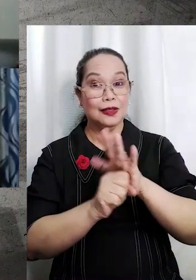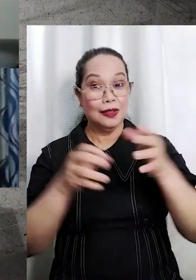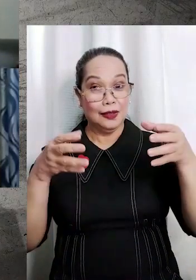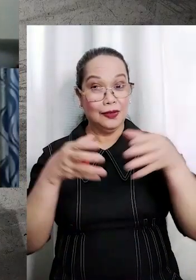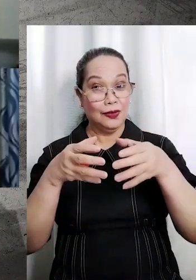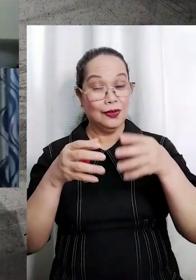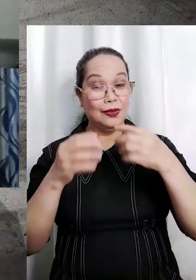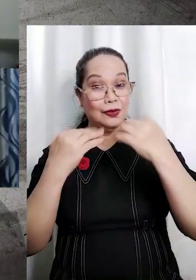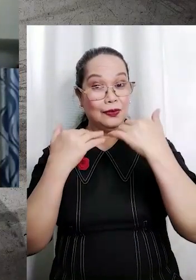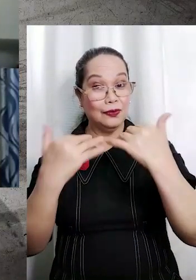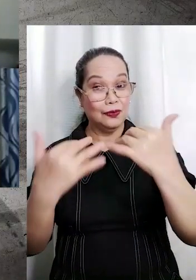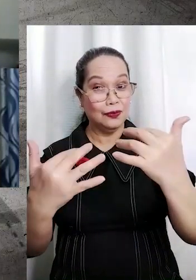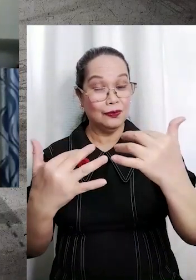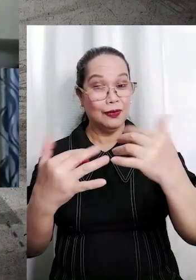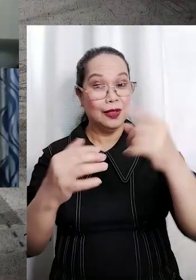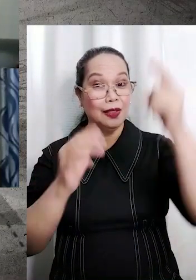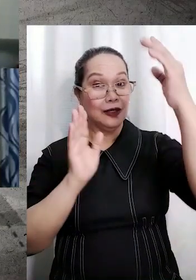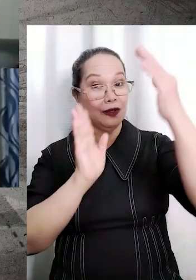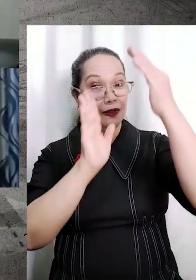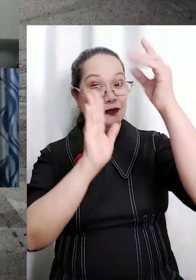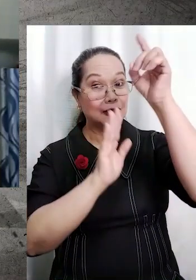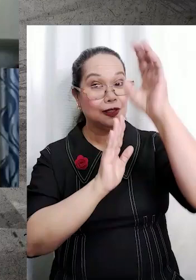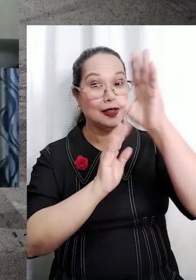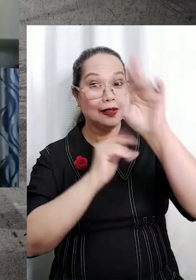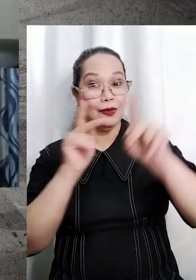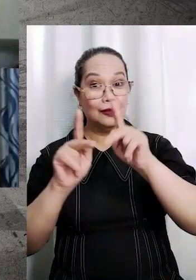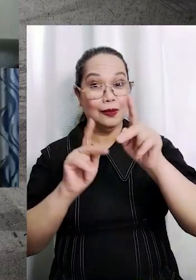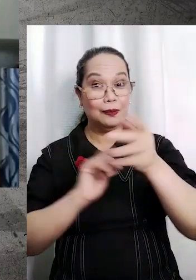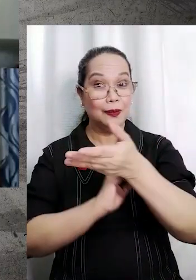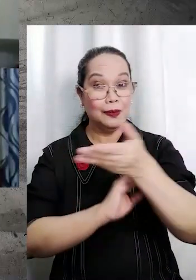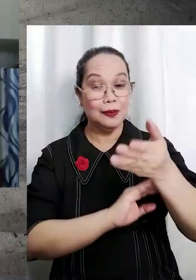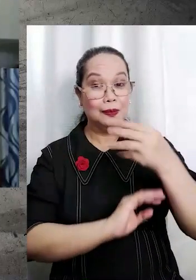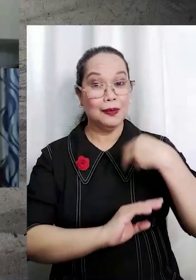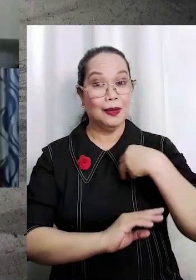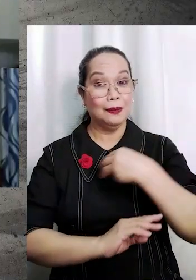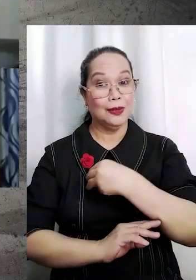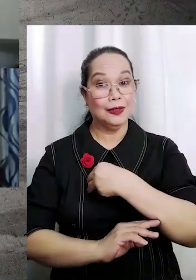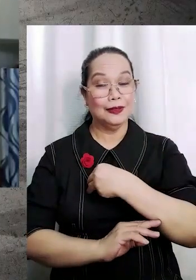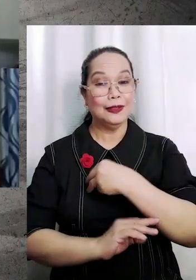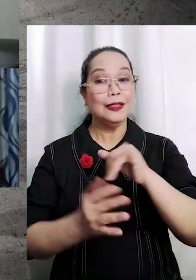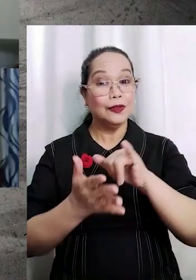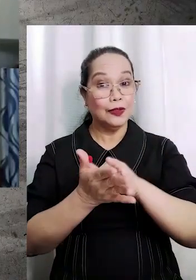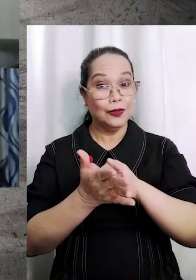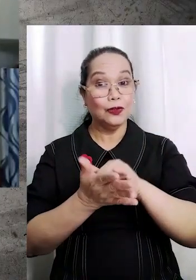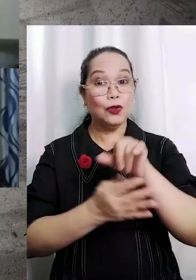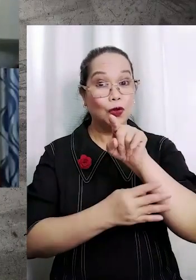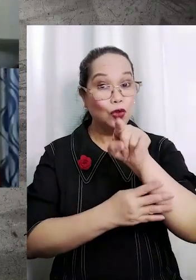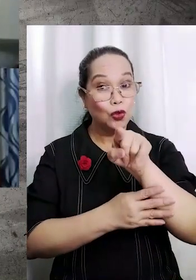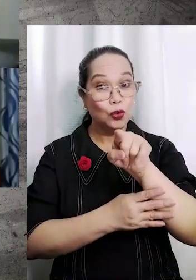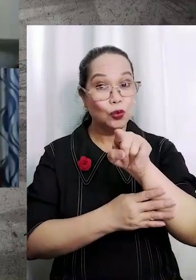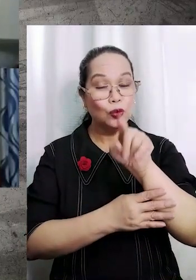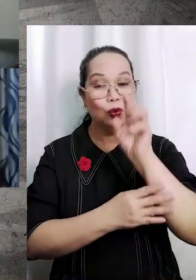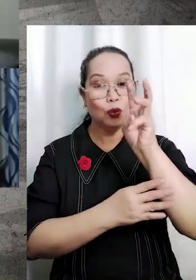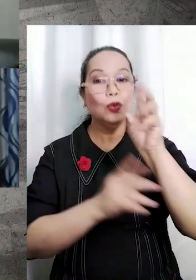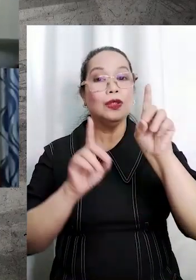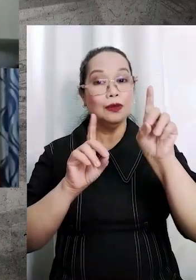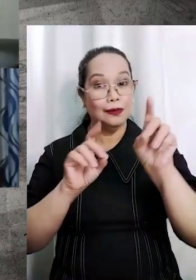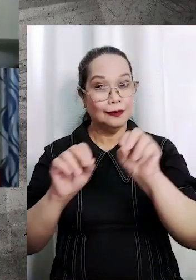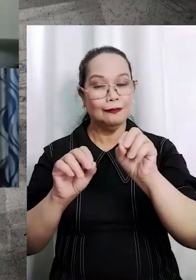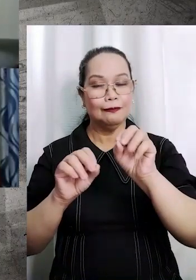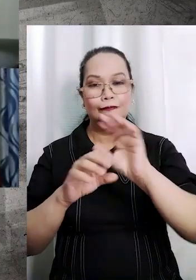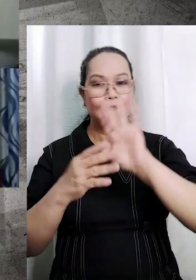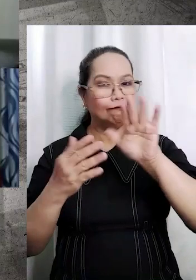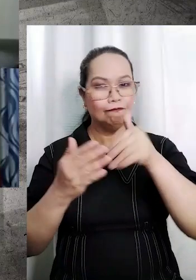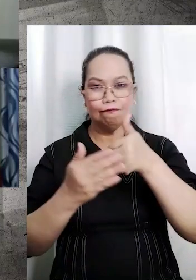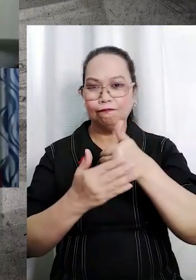sa ating pagtitipon na ito sa harapan ng Diyos at sa harapan ng kalipunan ng CCBC na